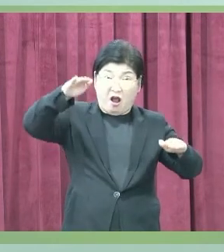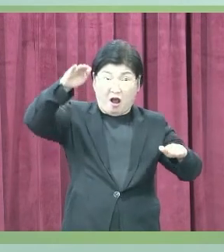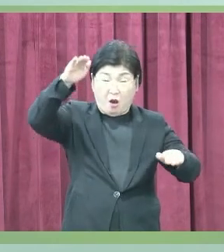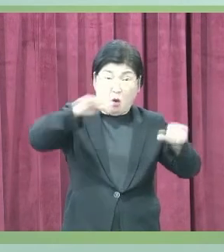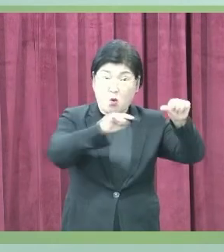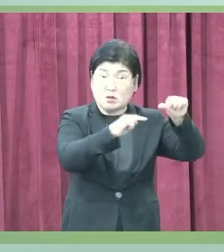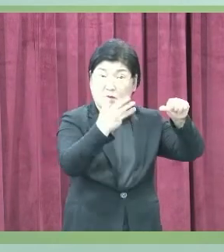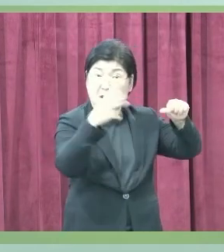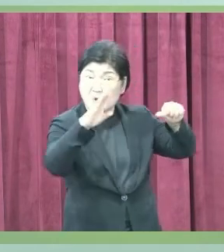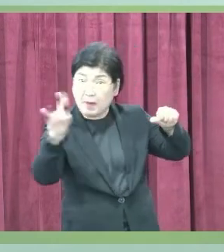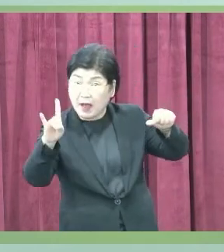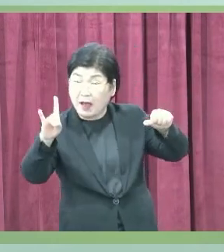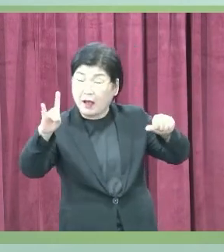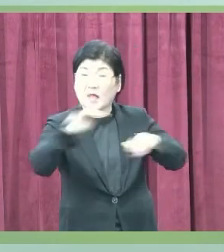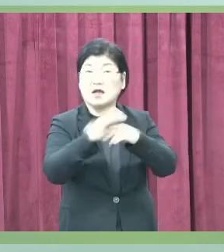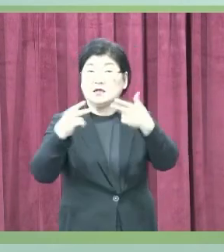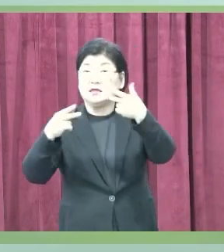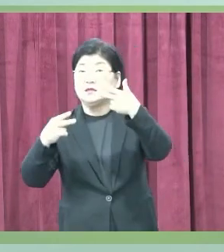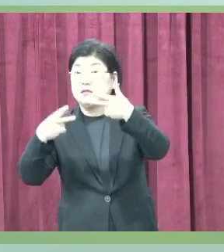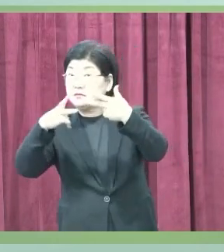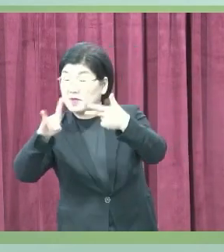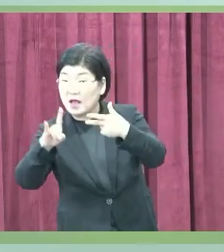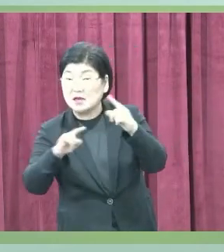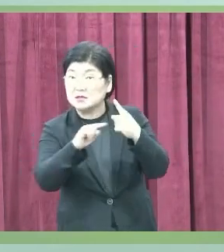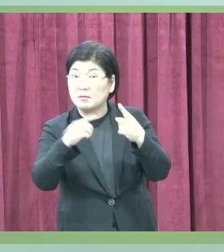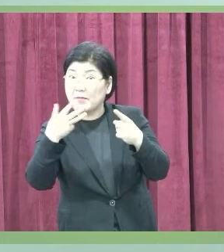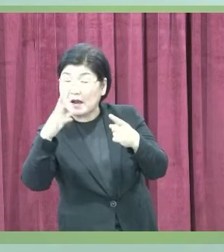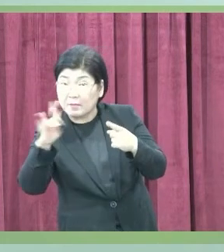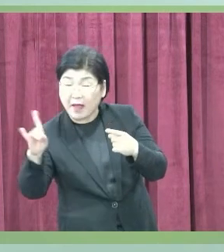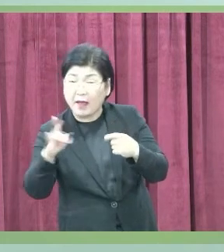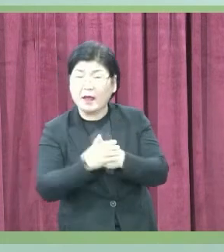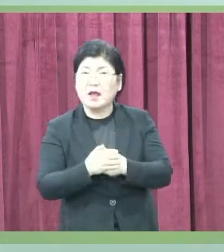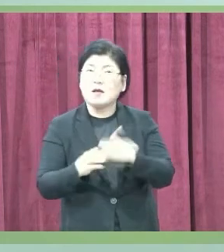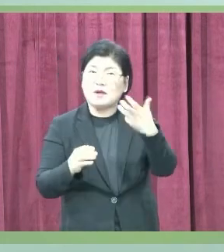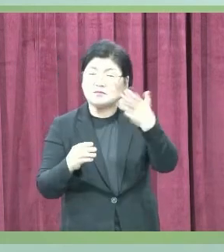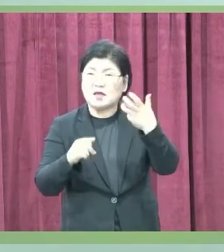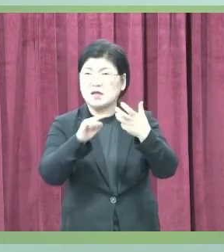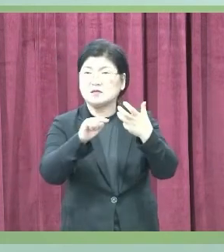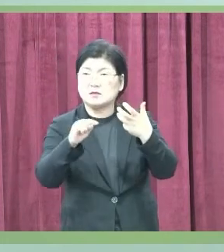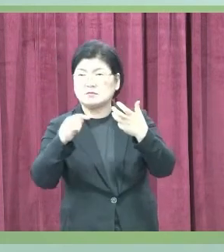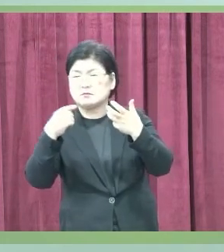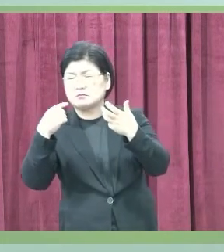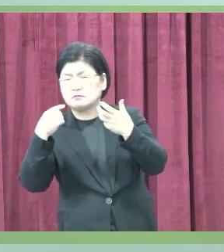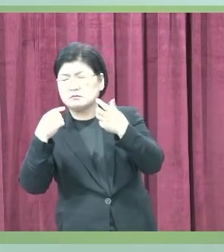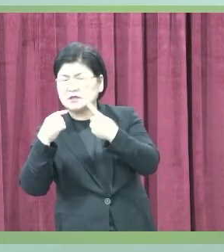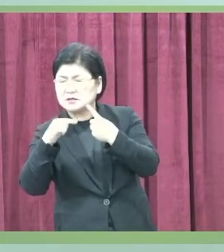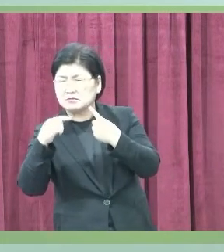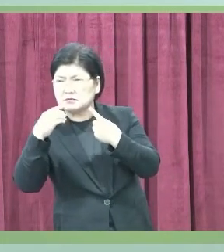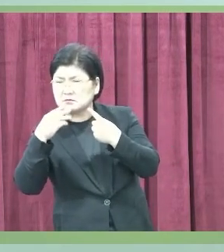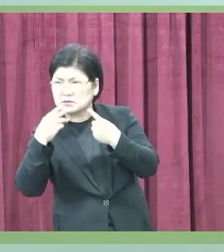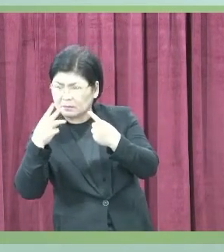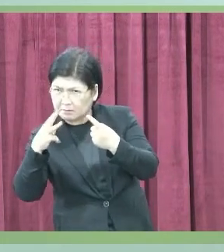이랬다가 작아졌다가 70대에 1.8배였다가 80대 되면 1.4배로 차의 간극이 줄어듭니다.